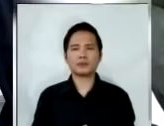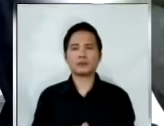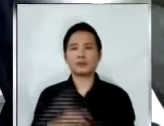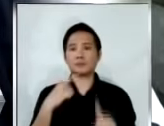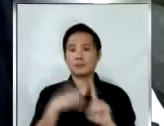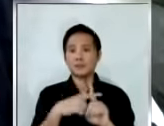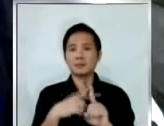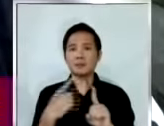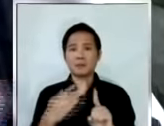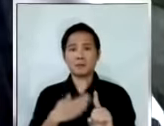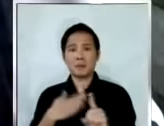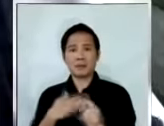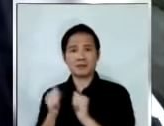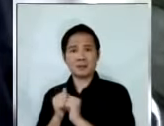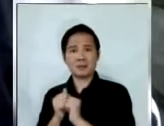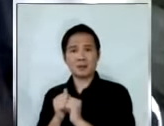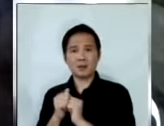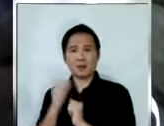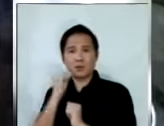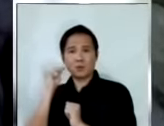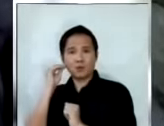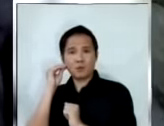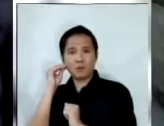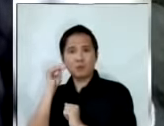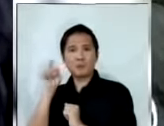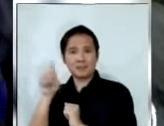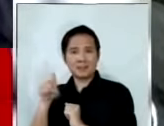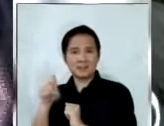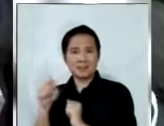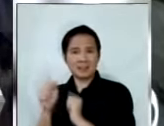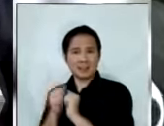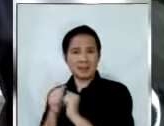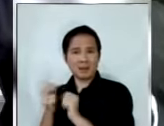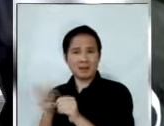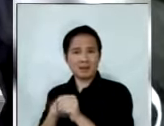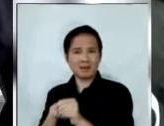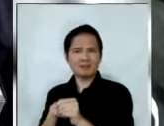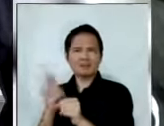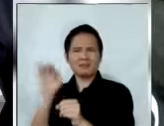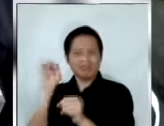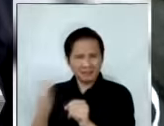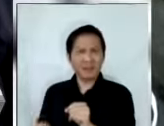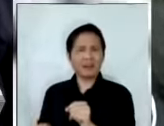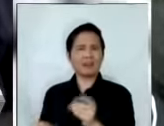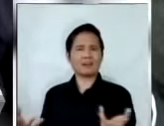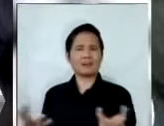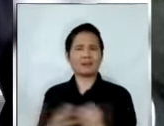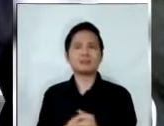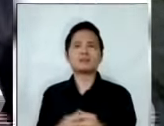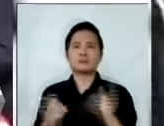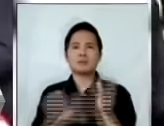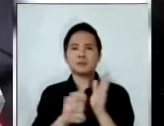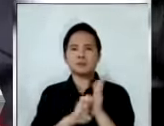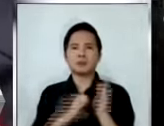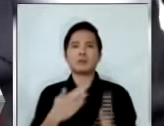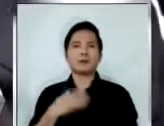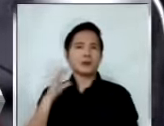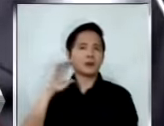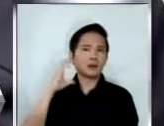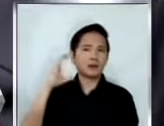kailangan din ng ride? Ah, yung mga pinsan ko, ganun. Pumapasok? Oh. Tapos